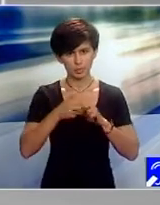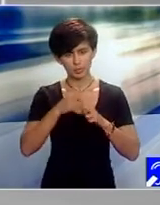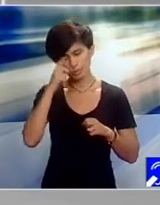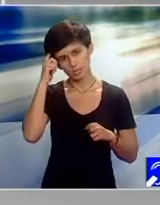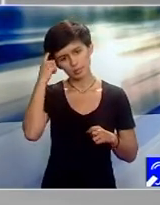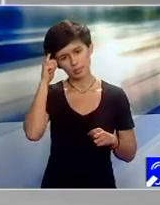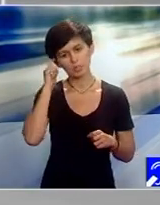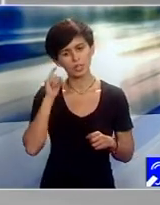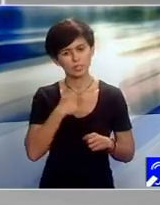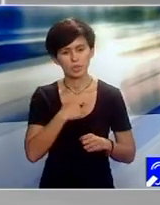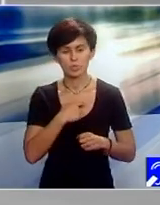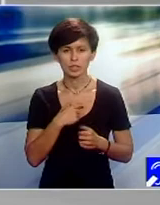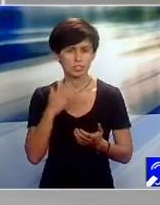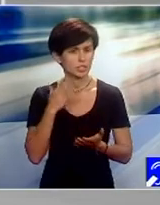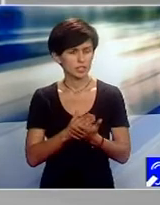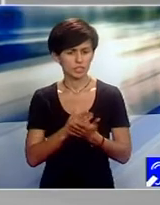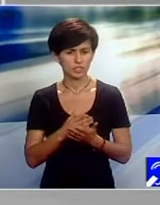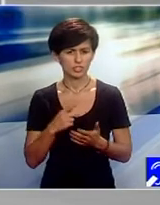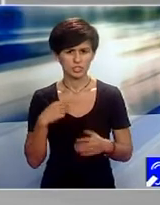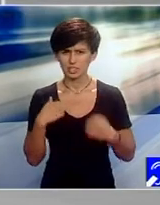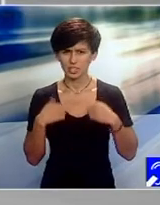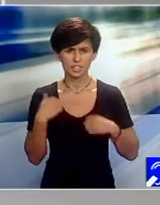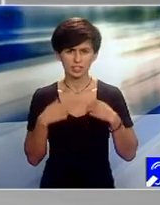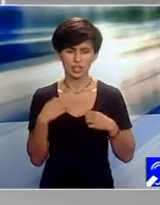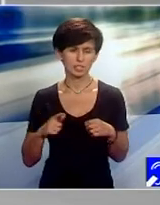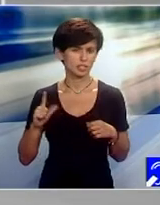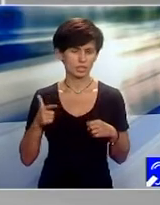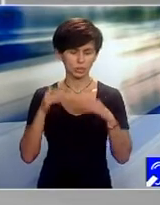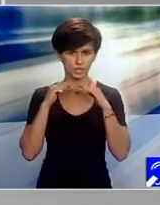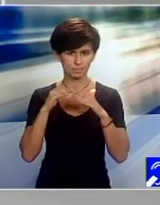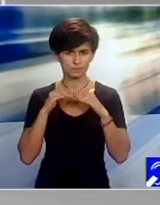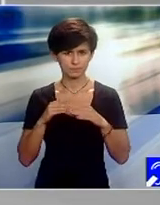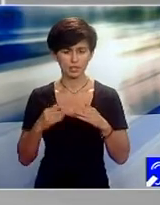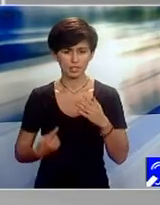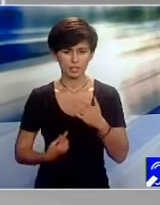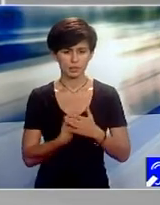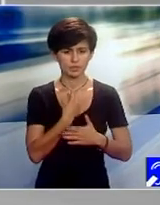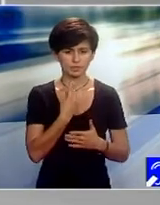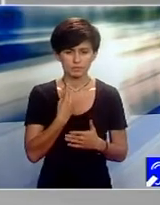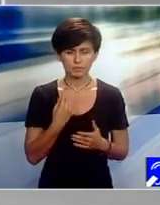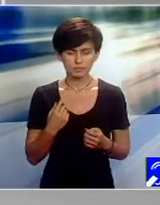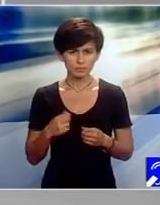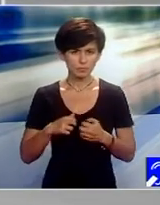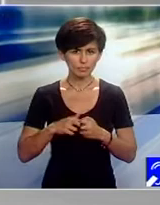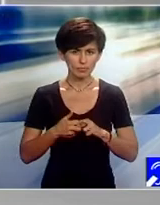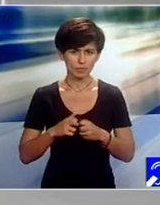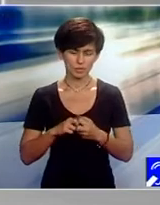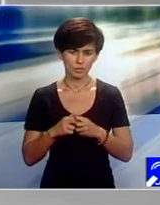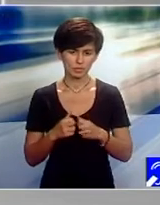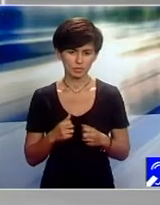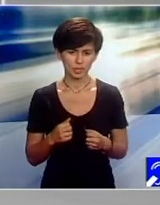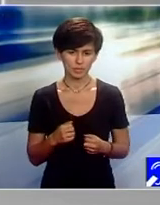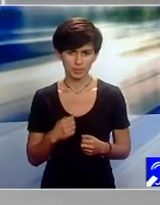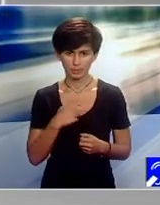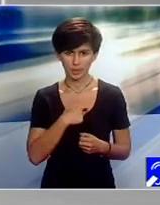decizii atât de bine, sunt agitat. În cea de-a doua fază deja apar, exact cum a zis și doamna Telcean, probleme în a